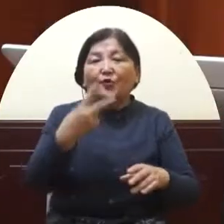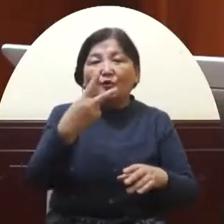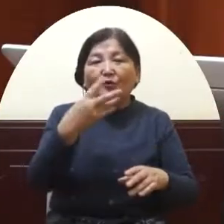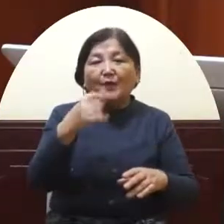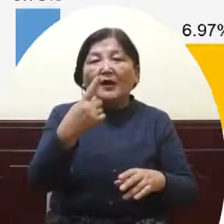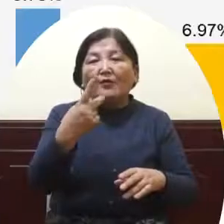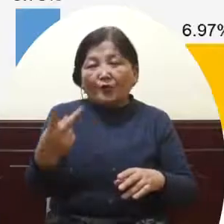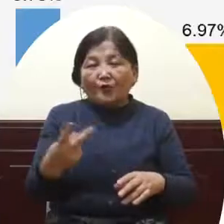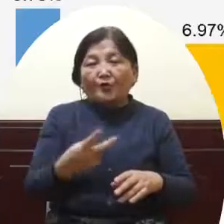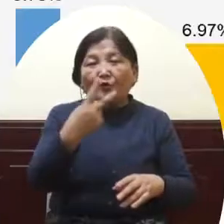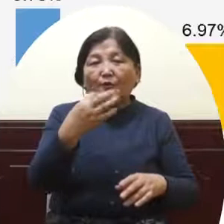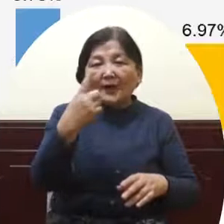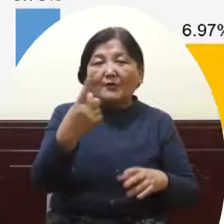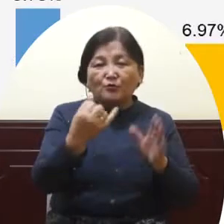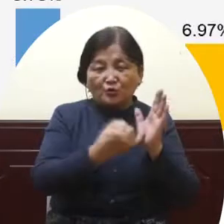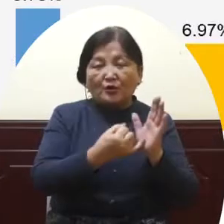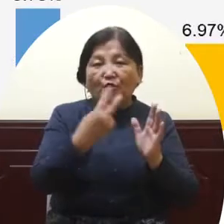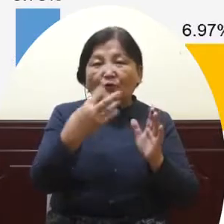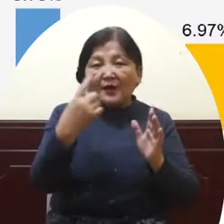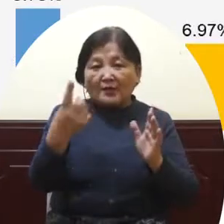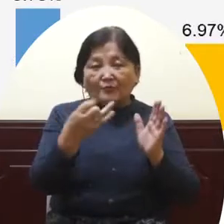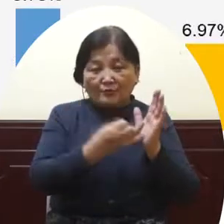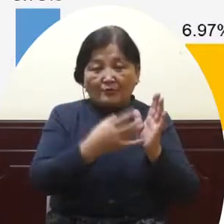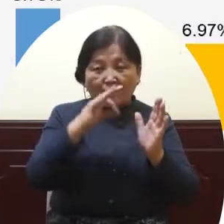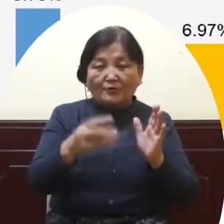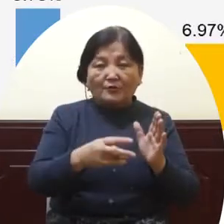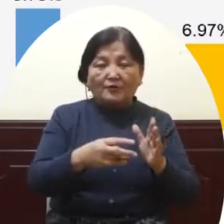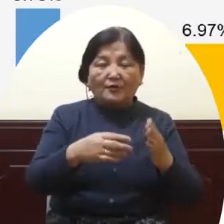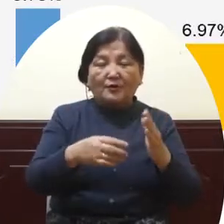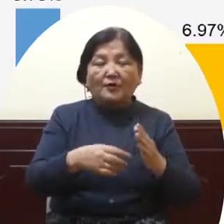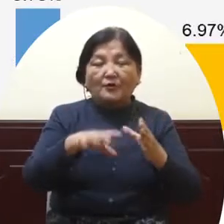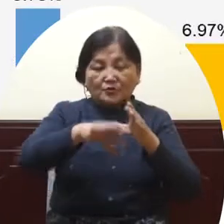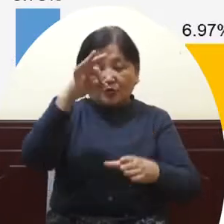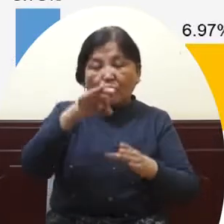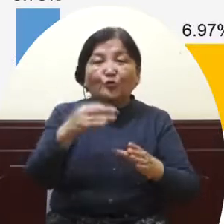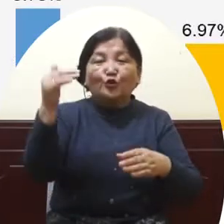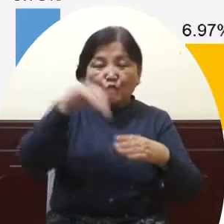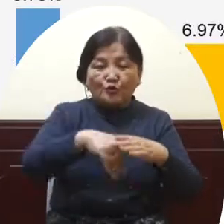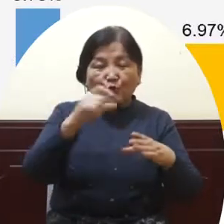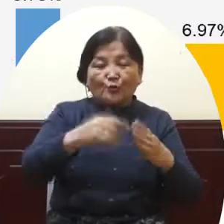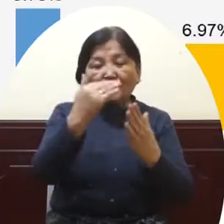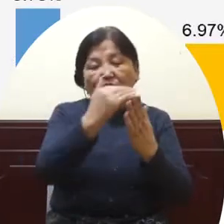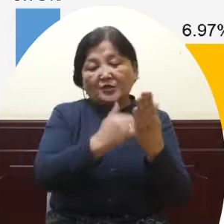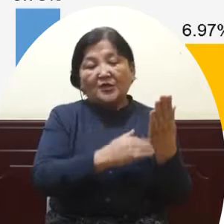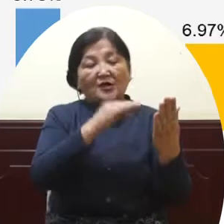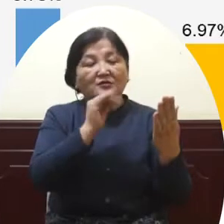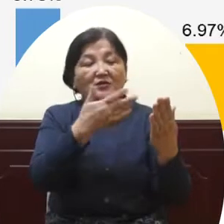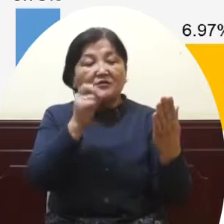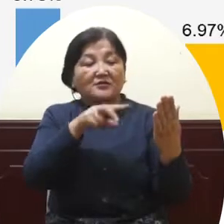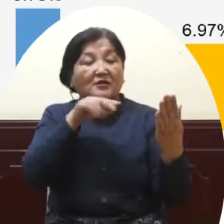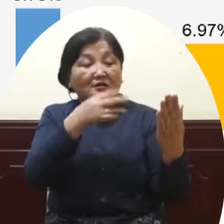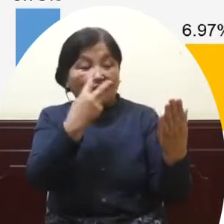он, 13 он, 16 он, 17 оны сонгогчдын чагсаалтыг гаргахтаа бид нар бас алдаа дутагдалт